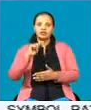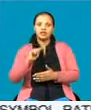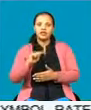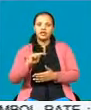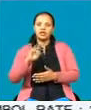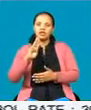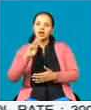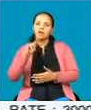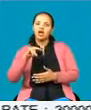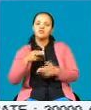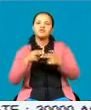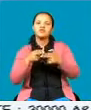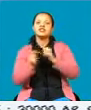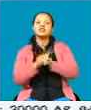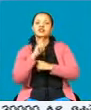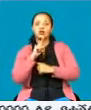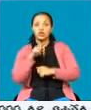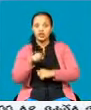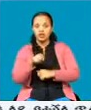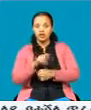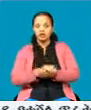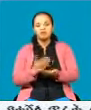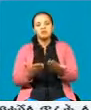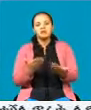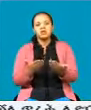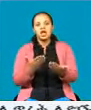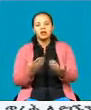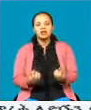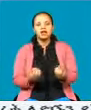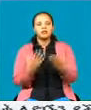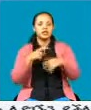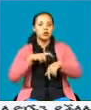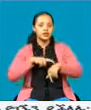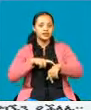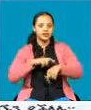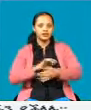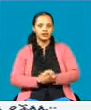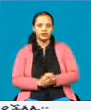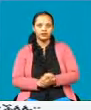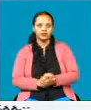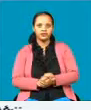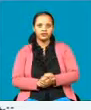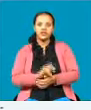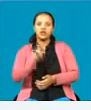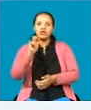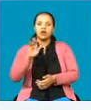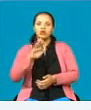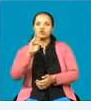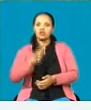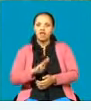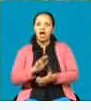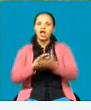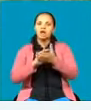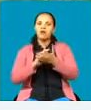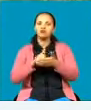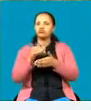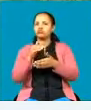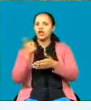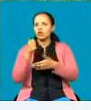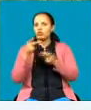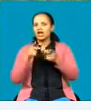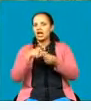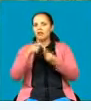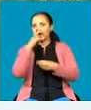የሚባል ዝርያ ነው። ይሄ ዝርያ ምናልባት አብዛኛው ጊዜ ከዳጉሳ ጋር ተያይዞ ከሀላባ ውጭ ብዙም አይታይም። ሌላ